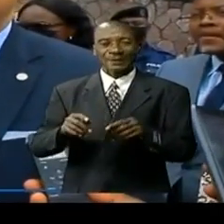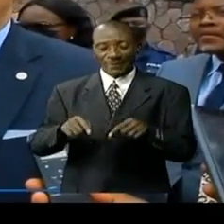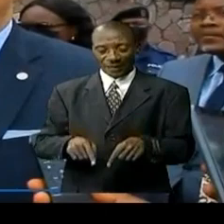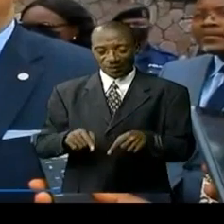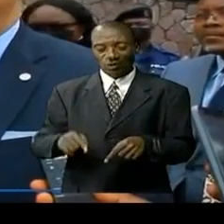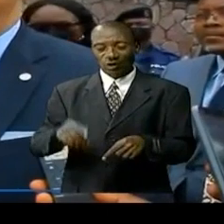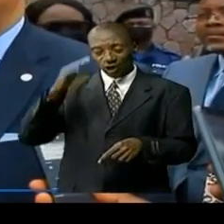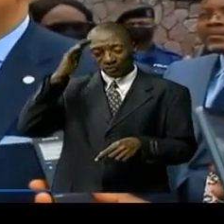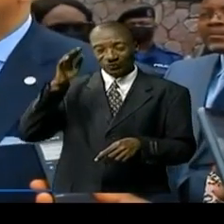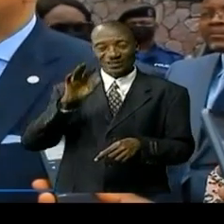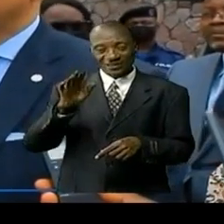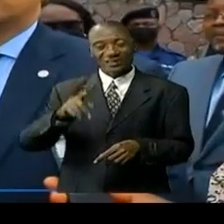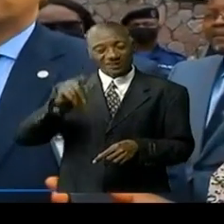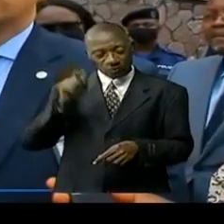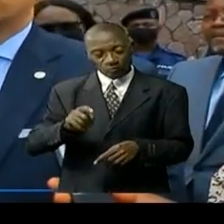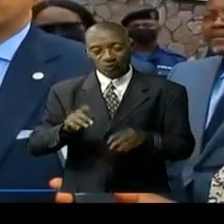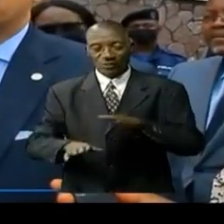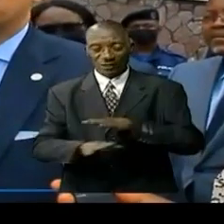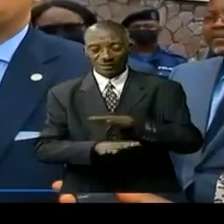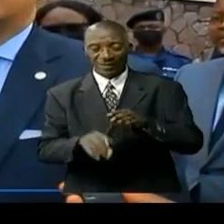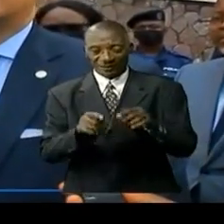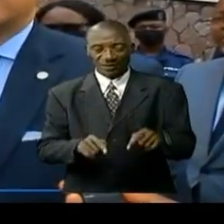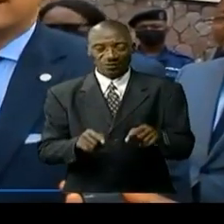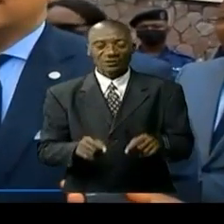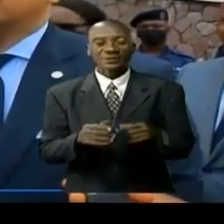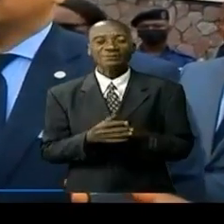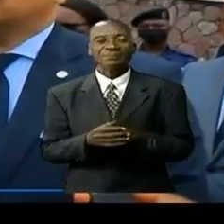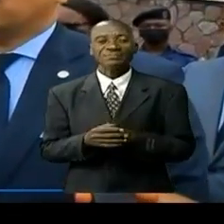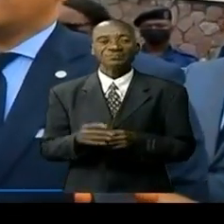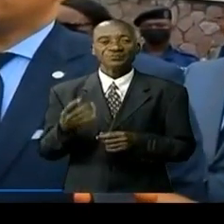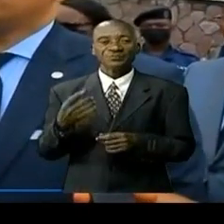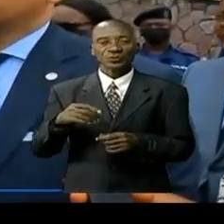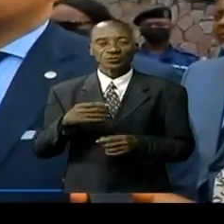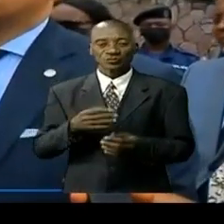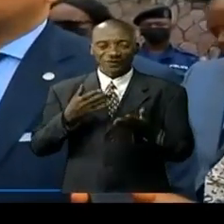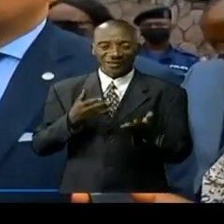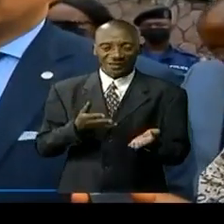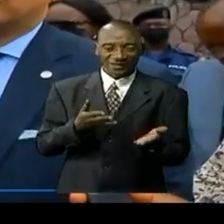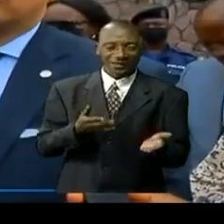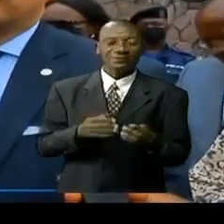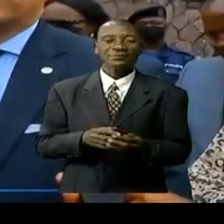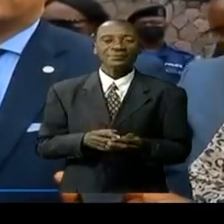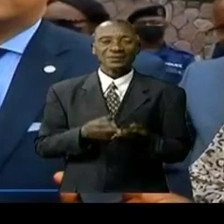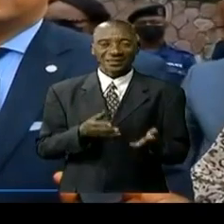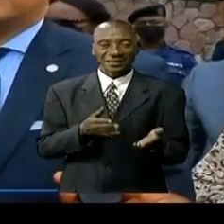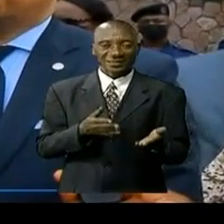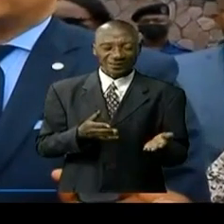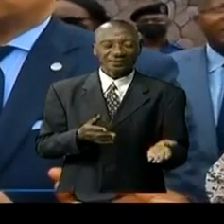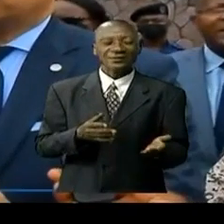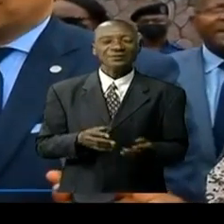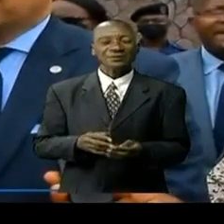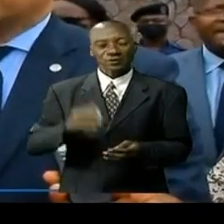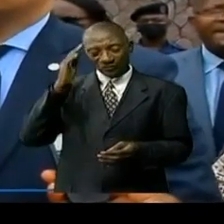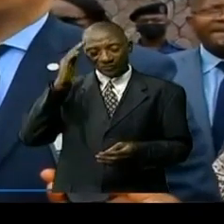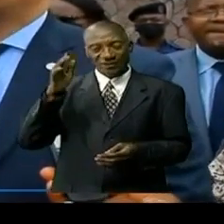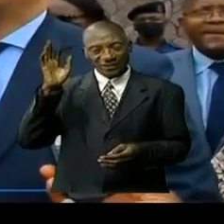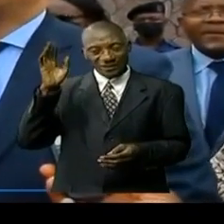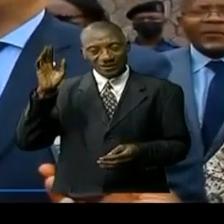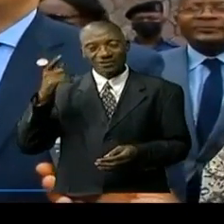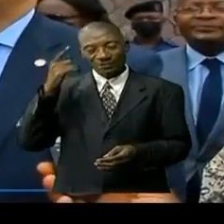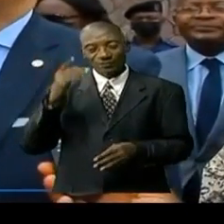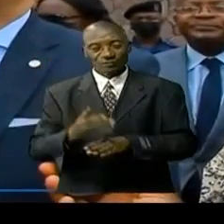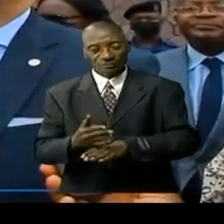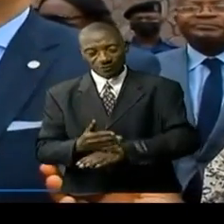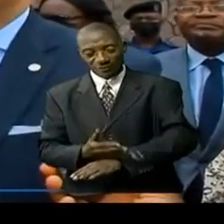centres d'employabilité francophones, qui ont pour vocation d'aider les étudiants avant leur sortie de l'université vers une meilleure insertion